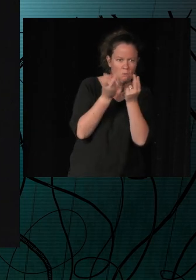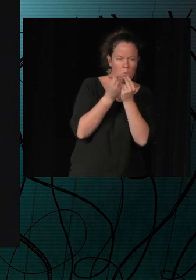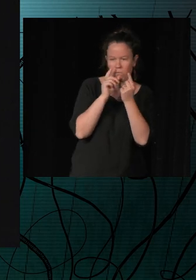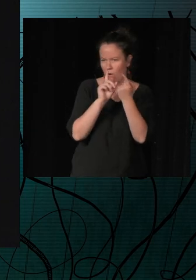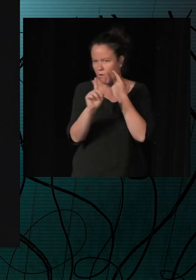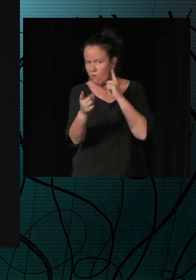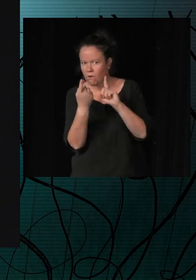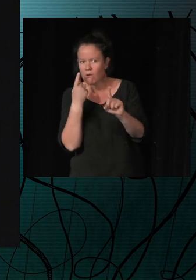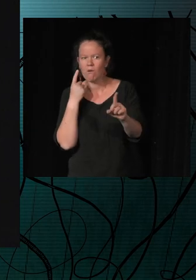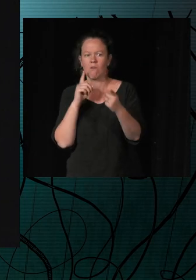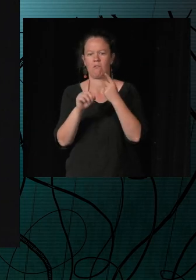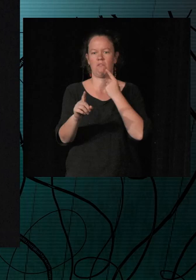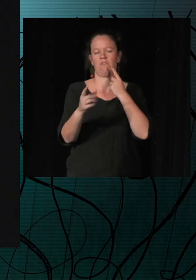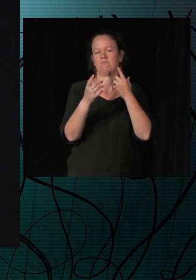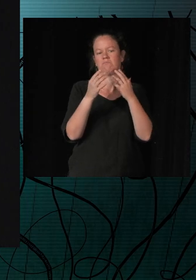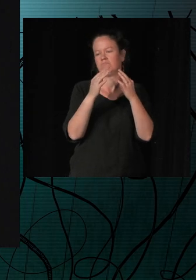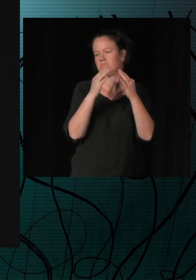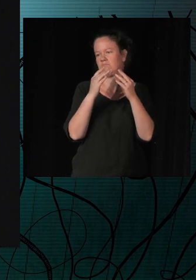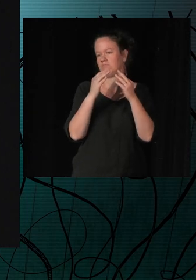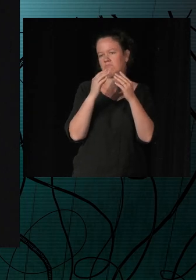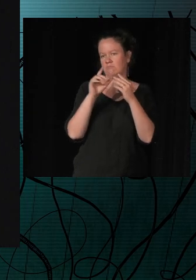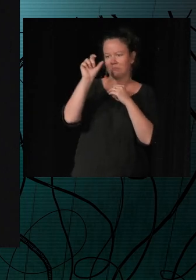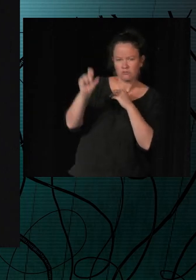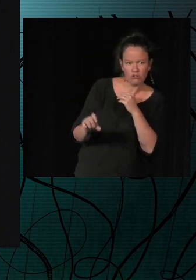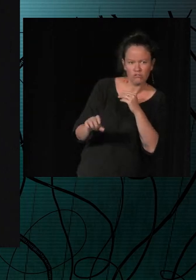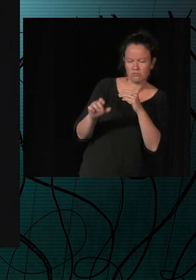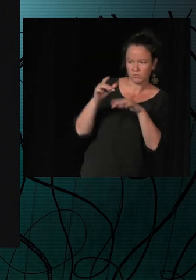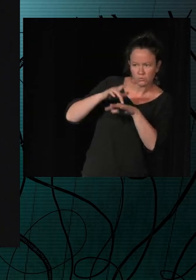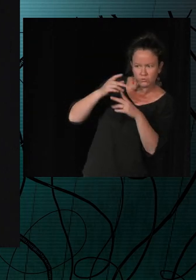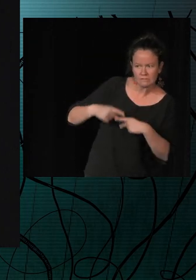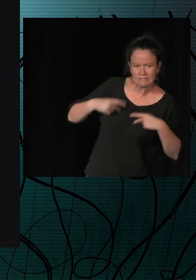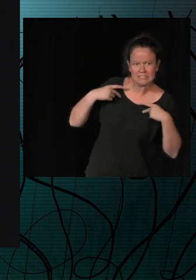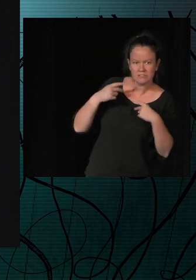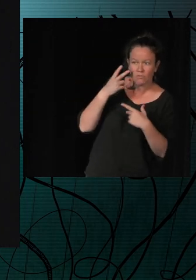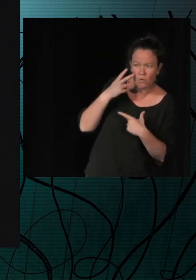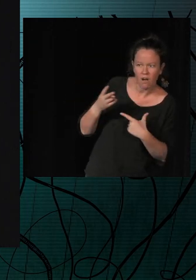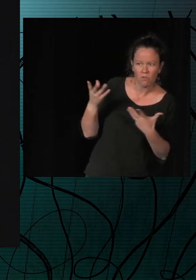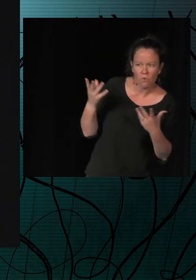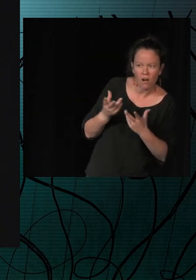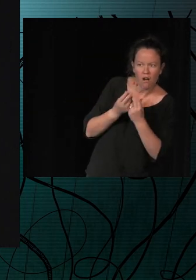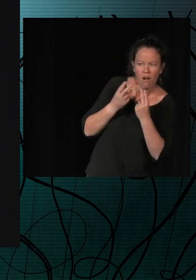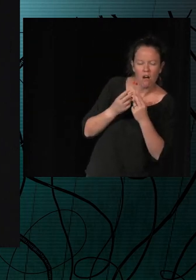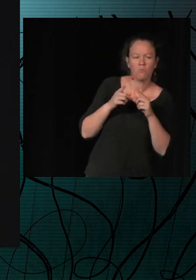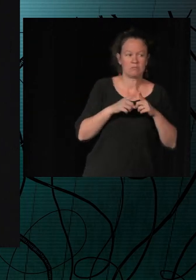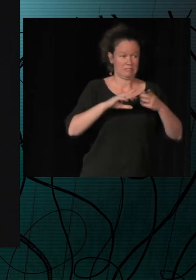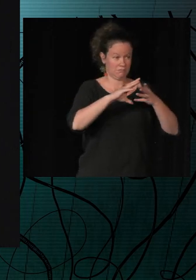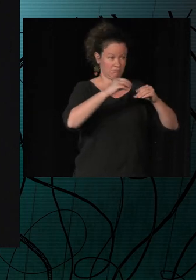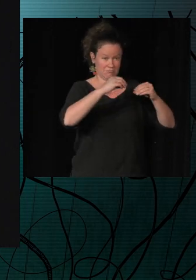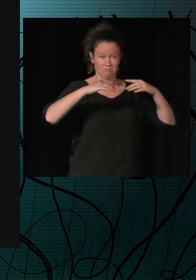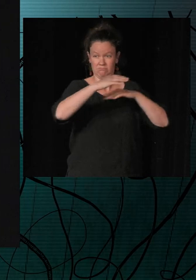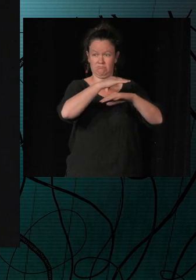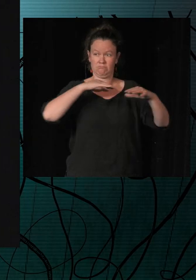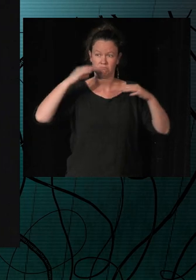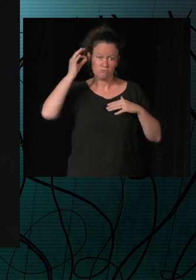mettent en scène ce récit par le prisme de de l'expérience de jeu par le prisme du visuel du son de la musique tout les éléments en fait qui